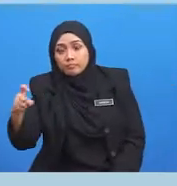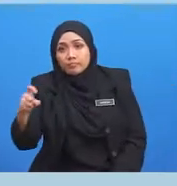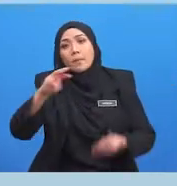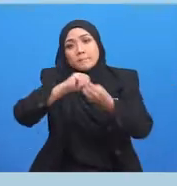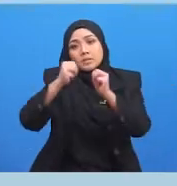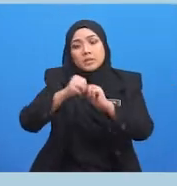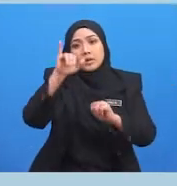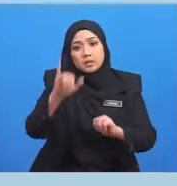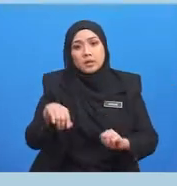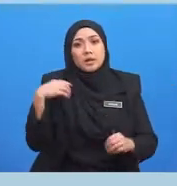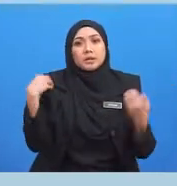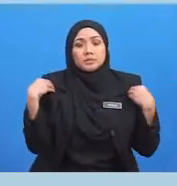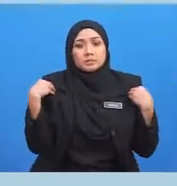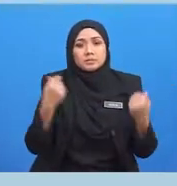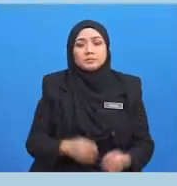masalah yang dihadapi.